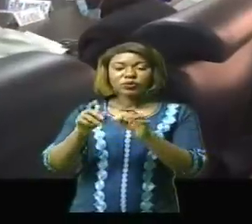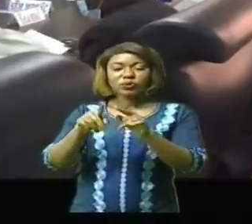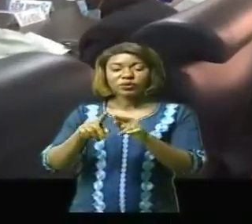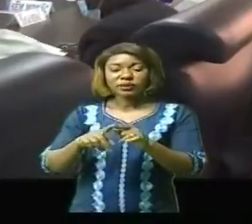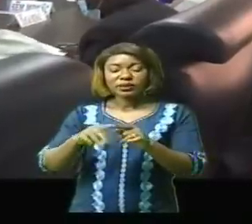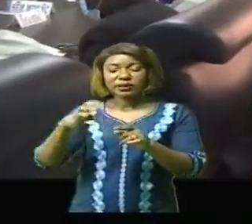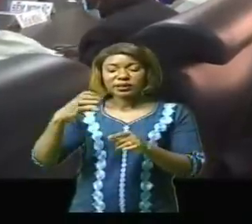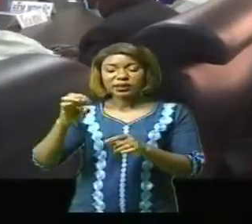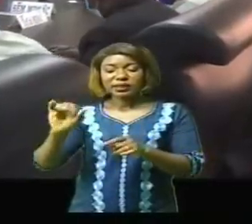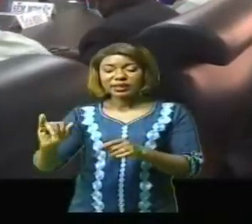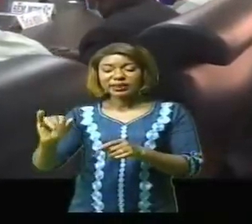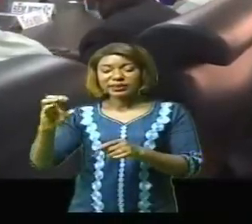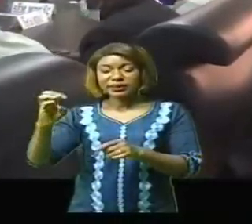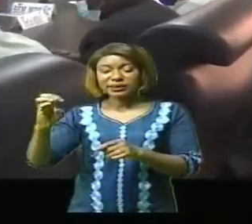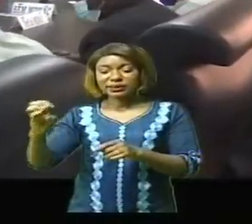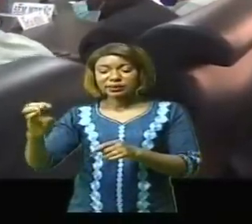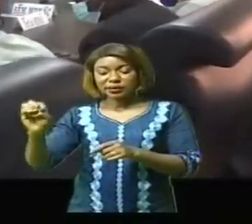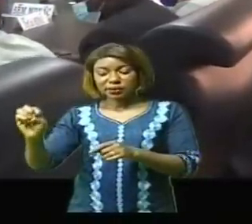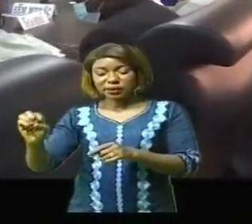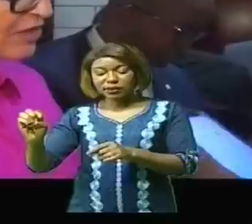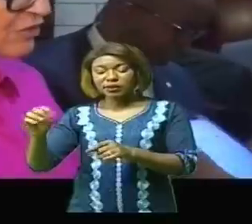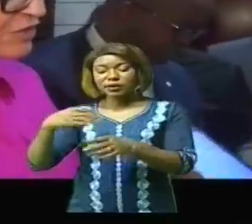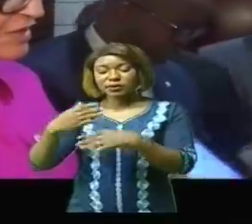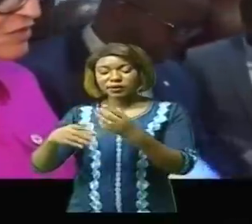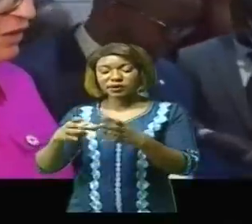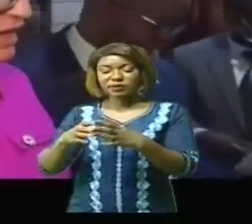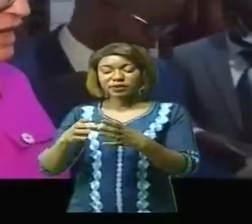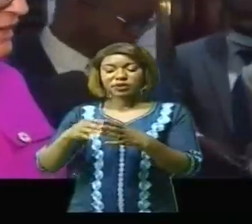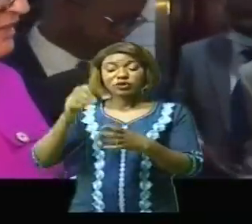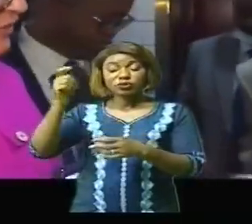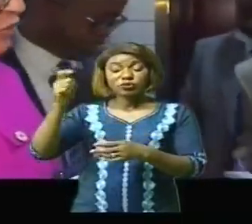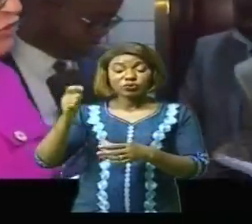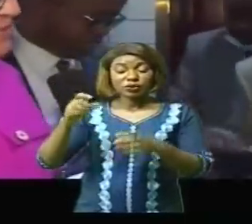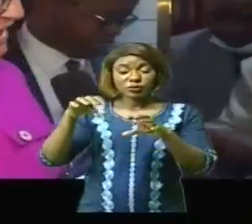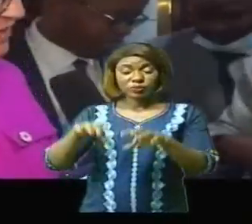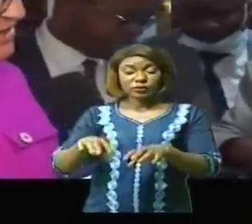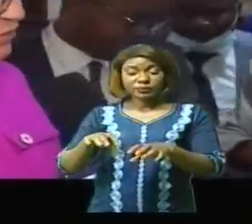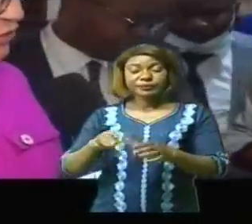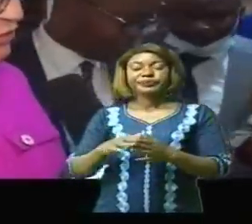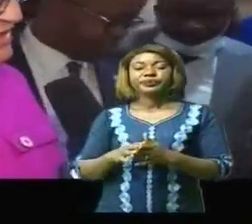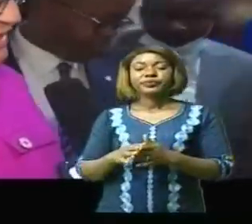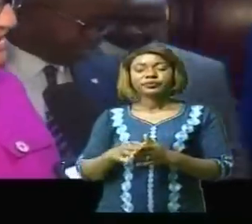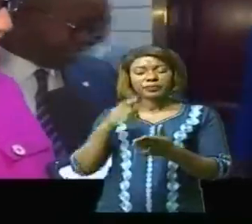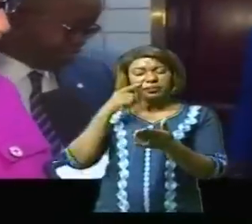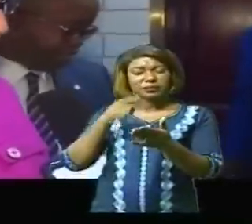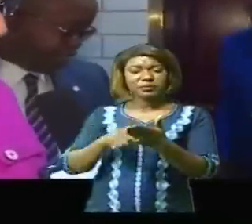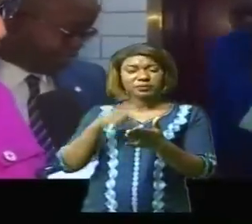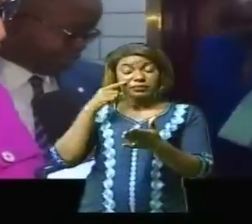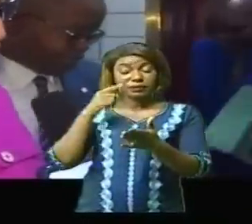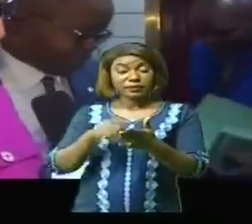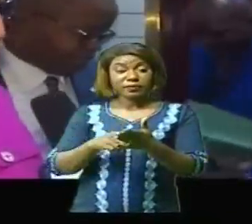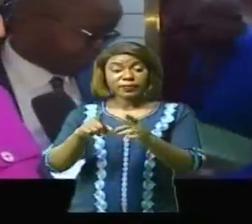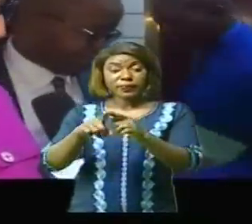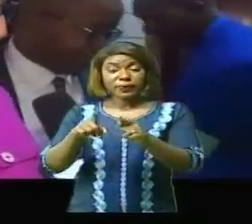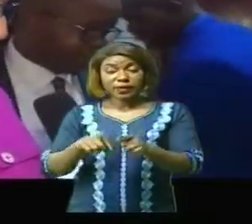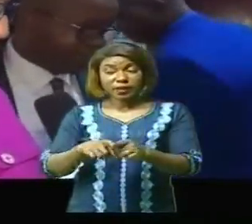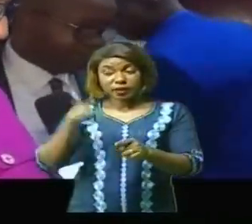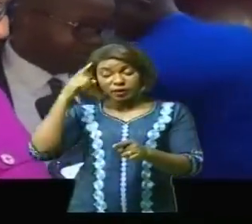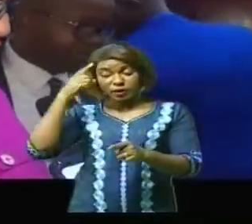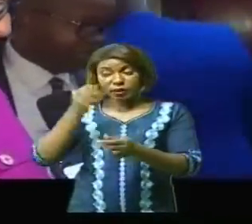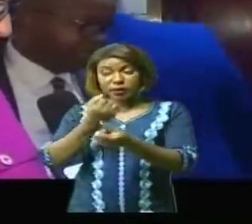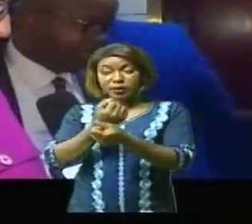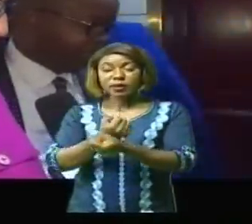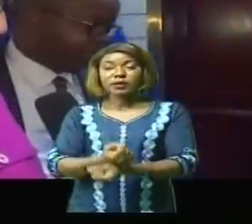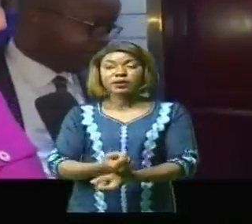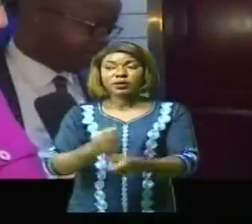CICR entretient avec les FRDC. On va échanger sur les différentes observations que le CICR a au sujet du respect du droit